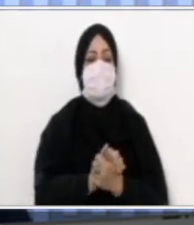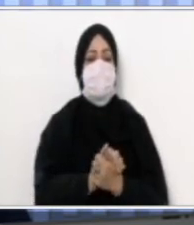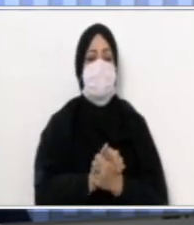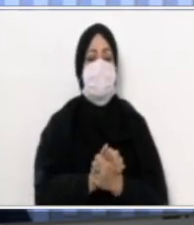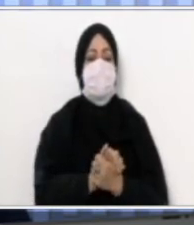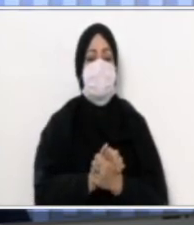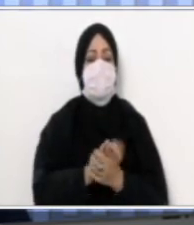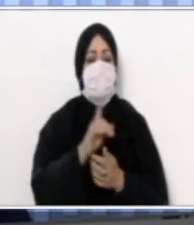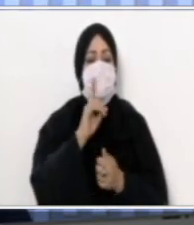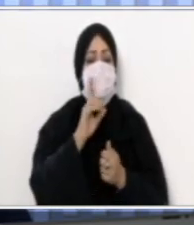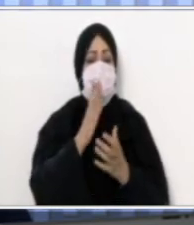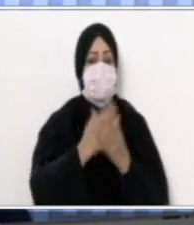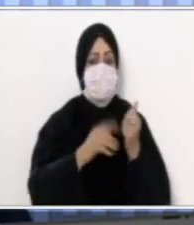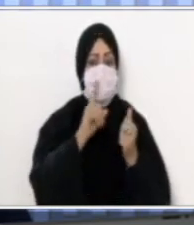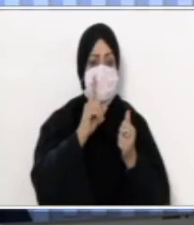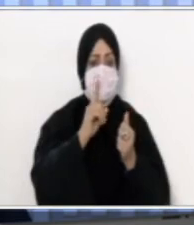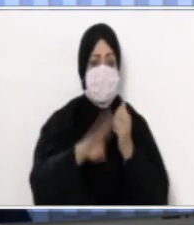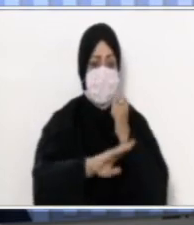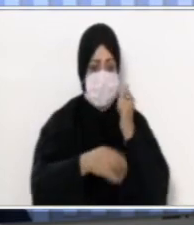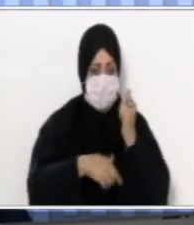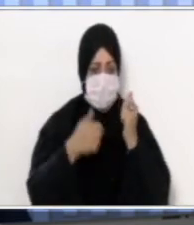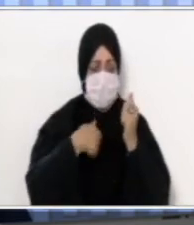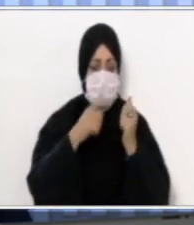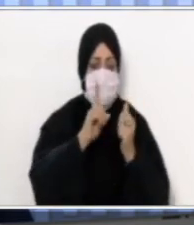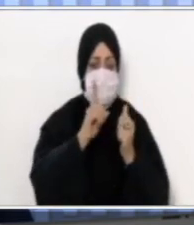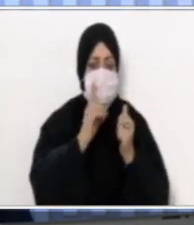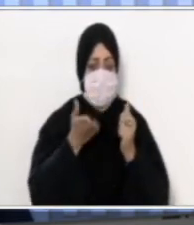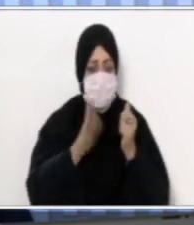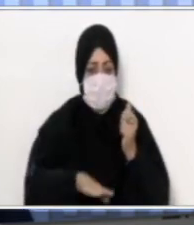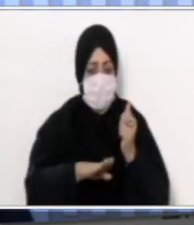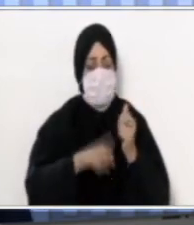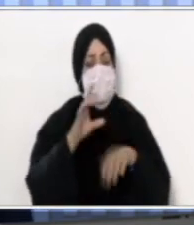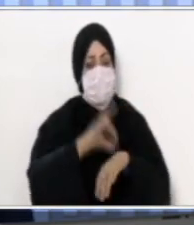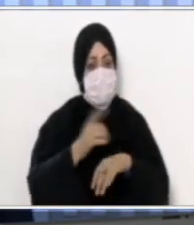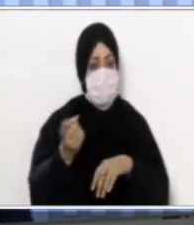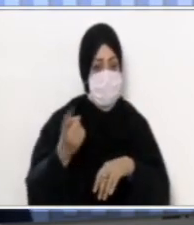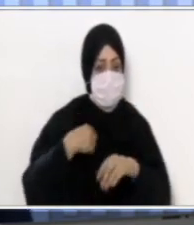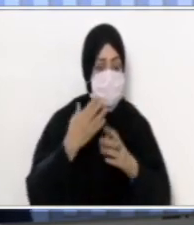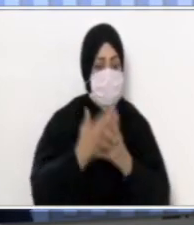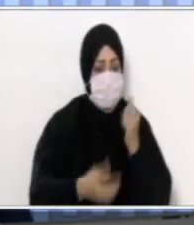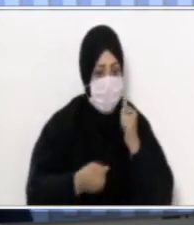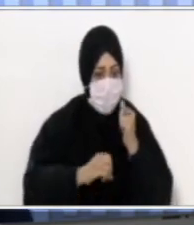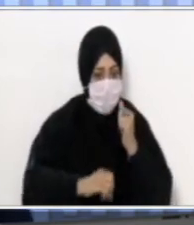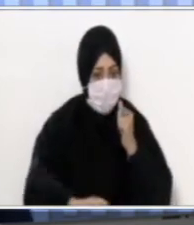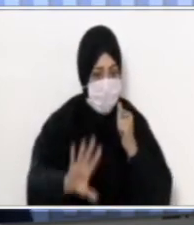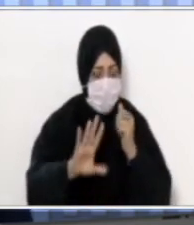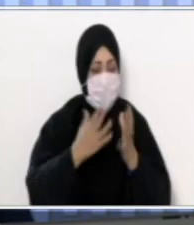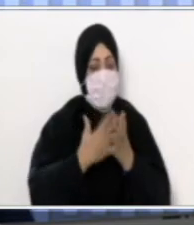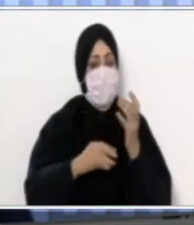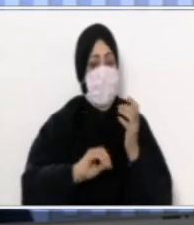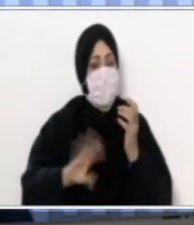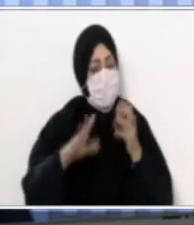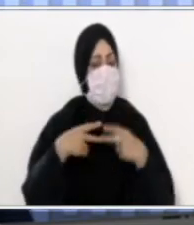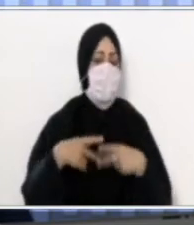يعني يجوز للضرورة، أما غدة وزوجي ما عنداش فلوس الله عز وجل